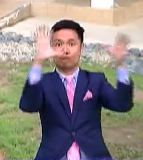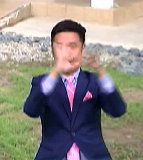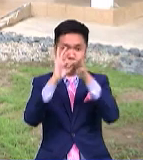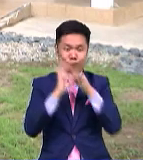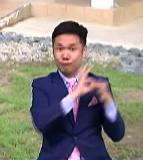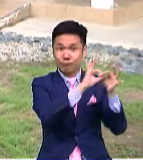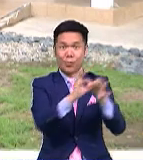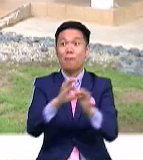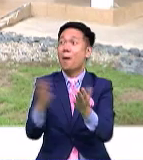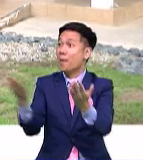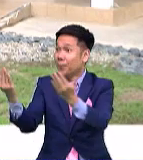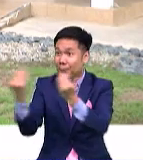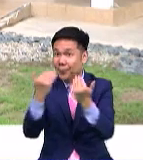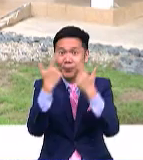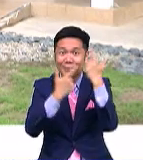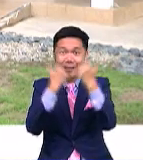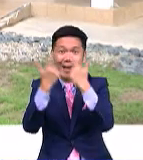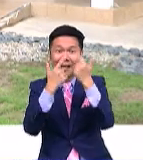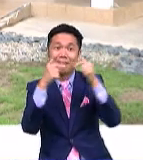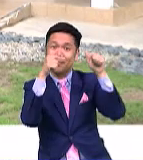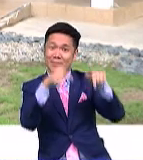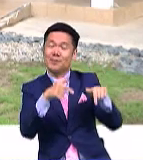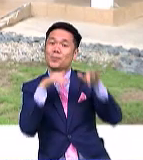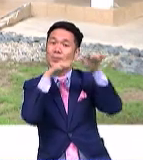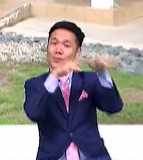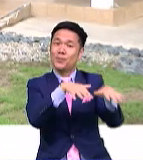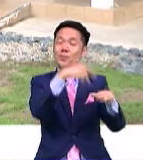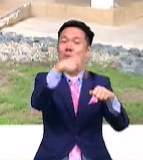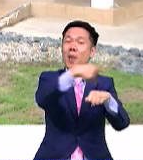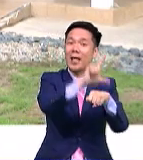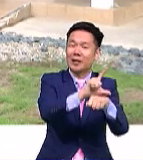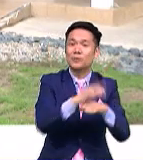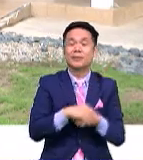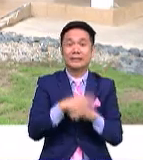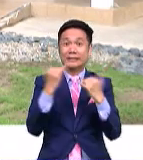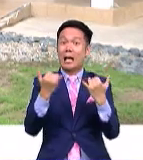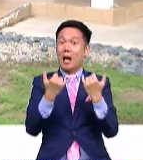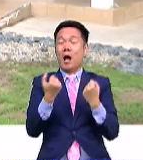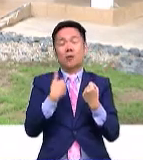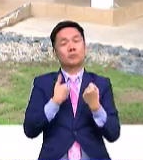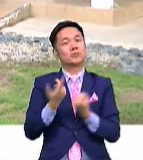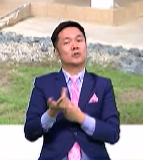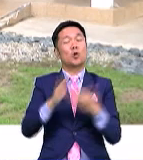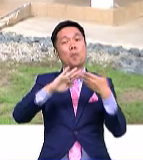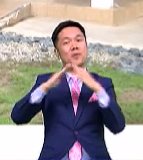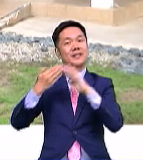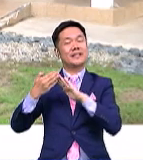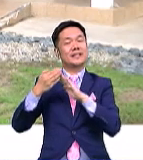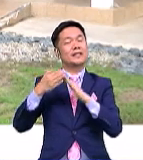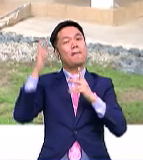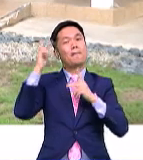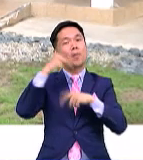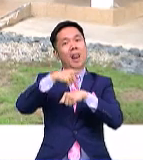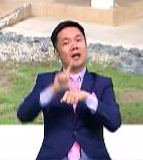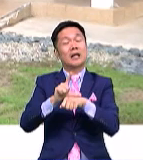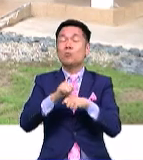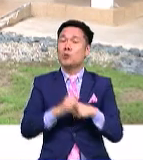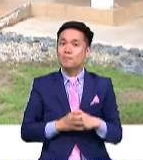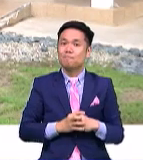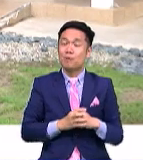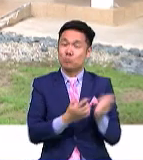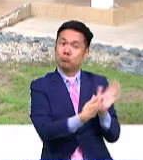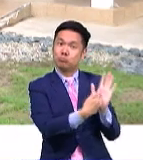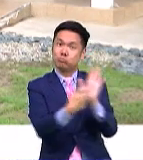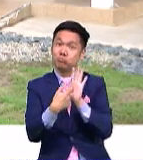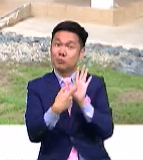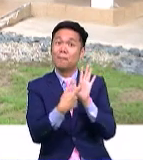kepada kemasukan pelancong ke Pulau Lagin dan Mahsuri ini. Ia turut disokong oleh komuniti setempat yang memainkan peranan penting dalam menunjukkan